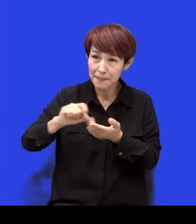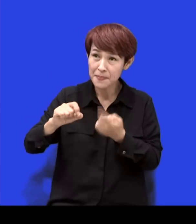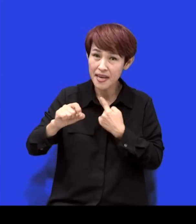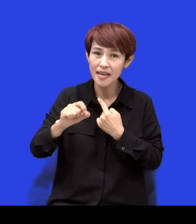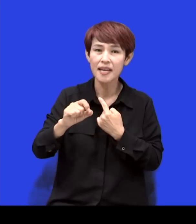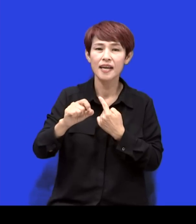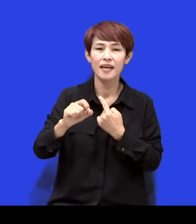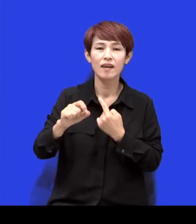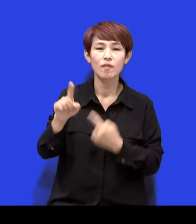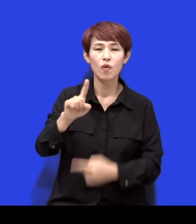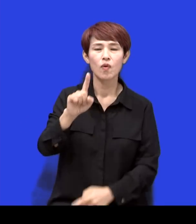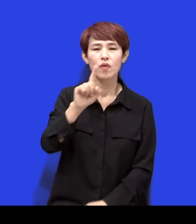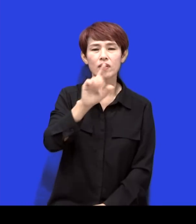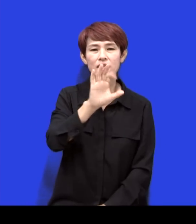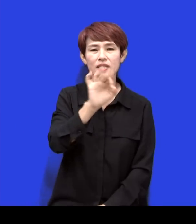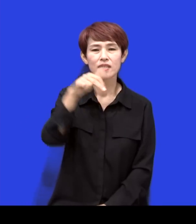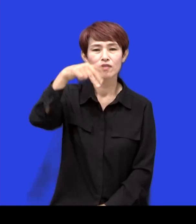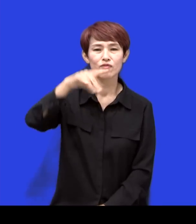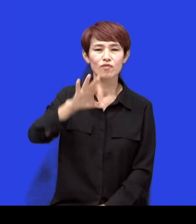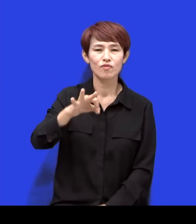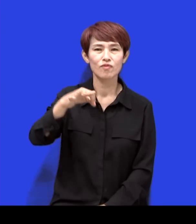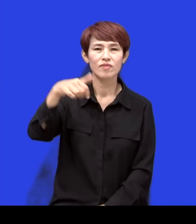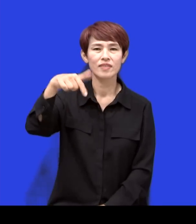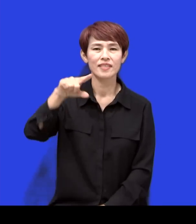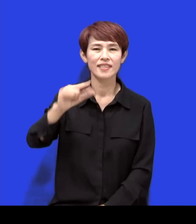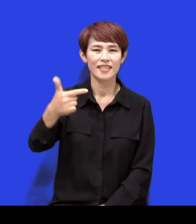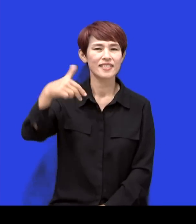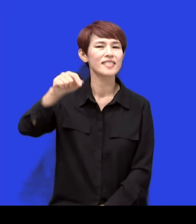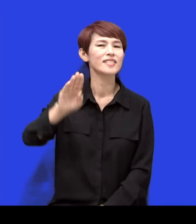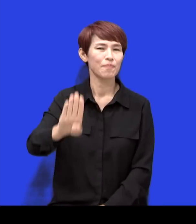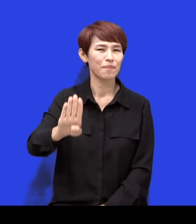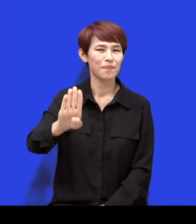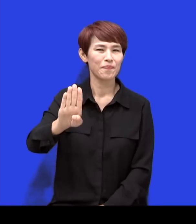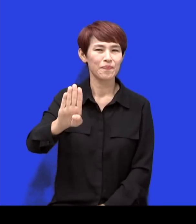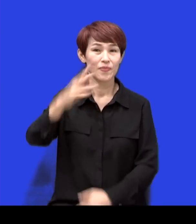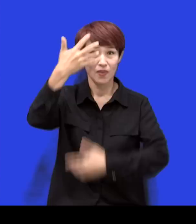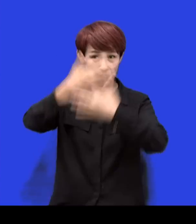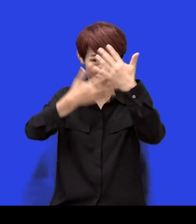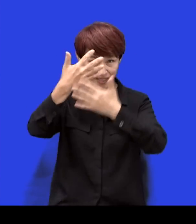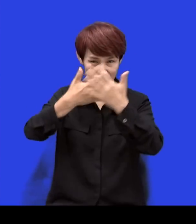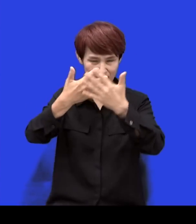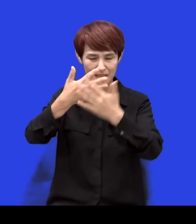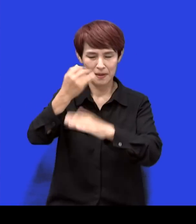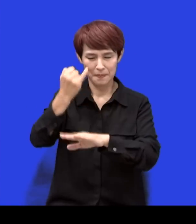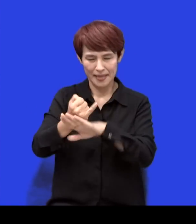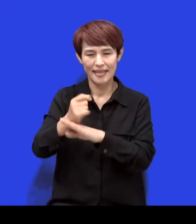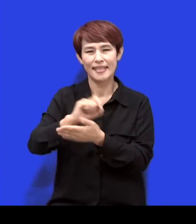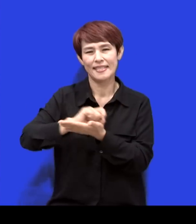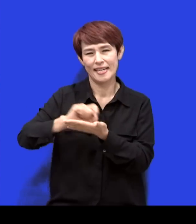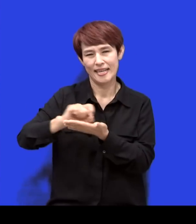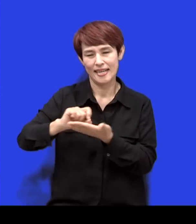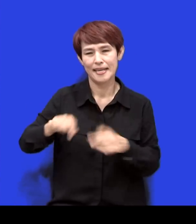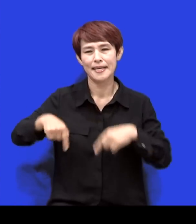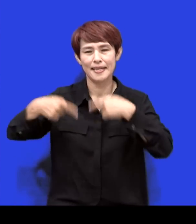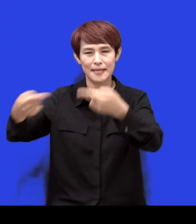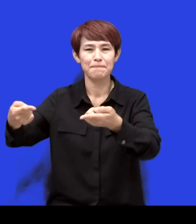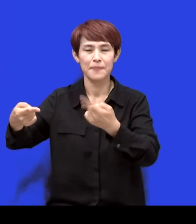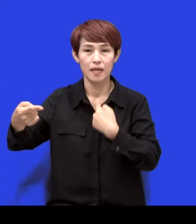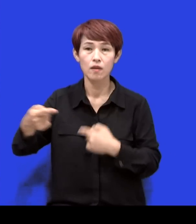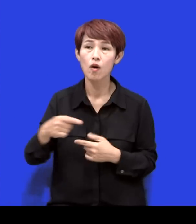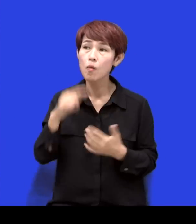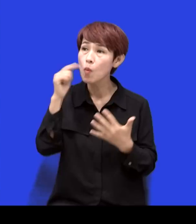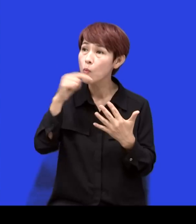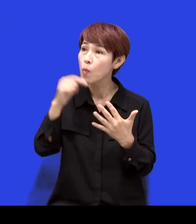이중간첩이라는 작품이었죠. 이중간 쭉 고소영 씨 나오고 예, 한석규 한석규 씨 나오고. 나왔더니 예. 아니 그 당시에 이렇게 막내 작가로 참여했던 작품들이